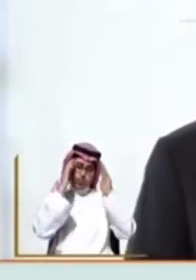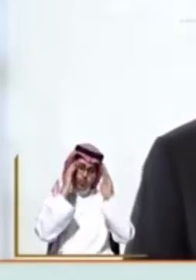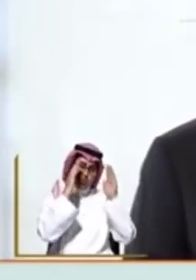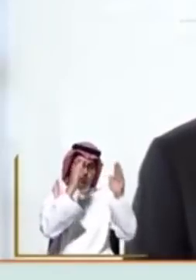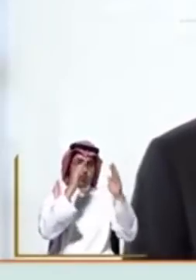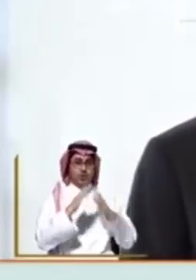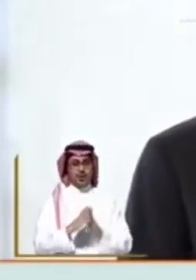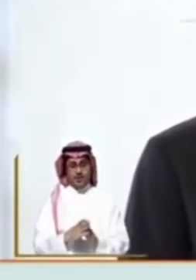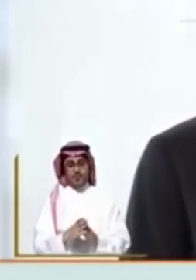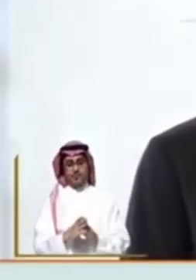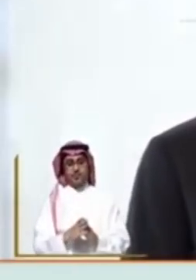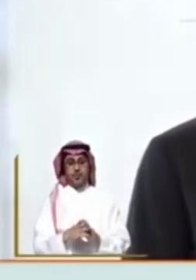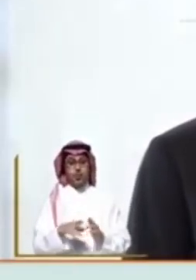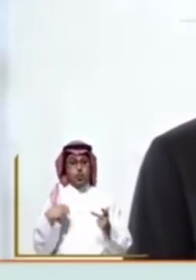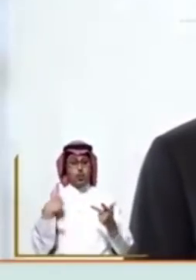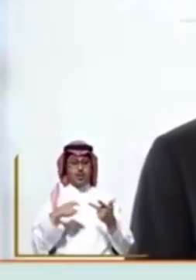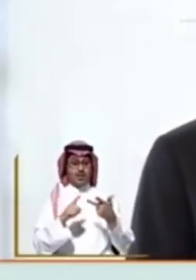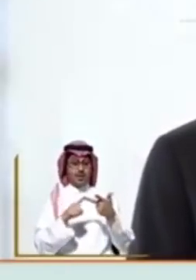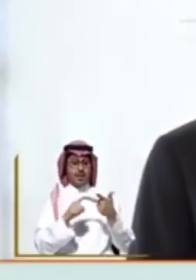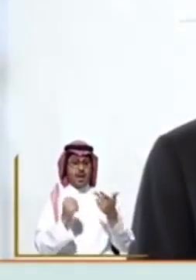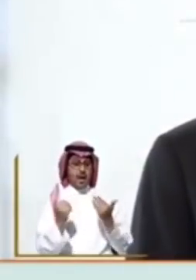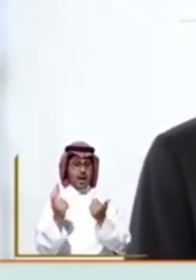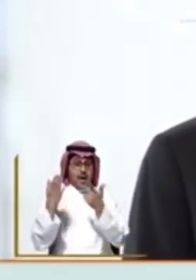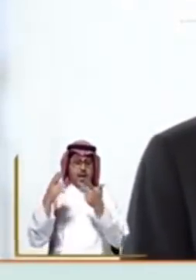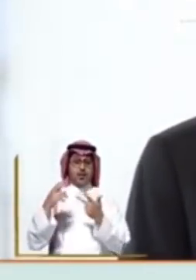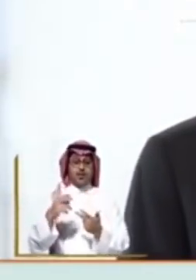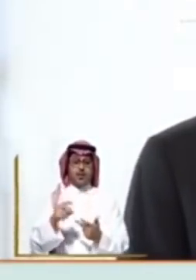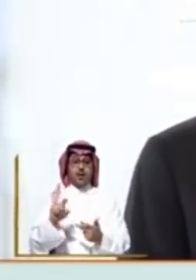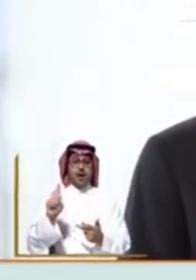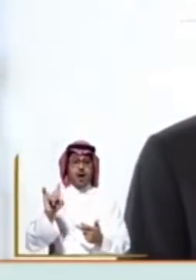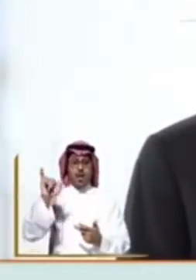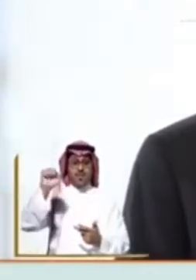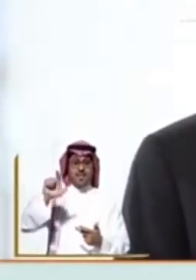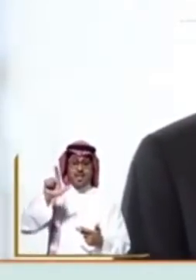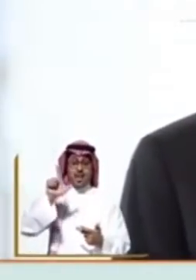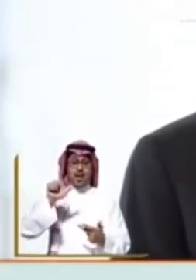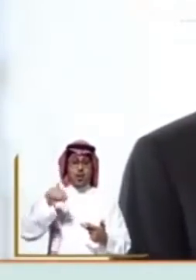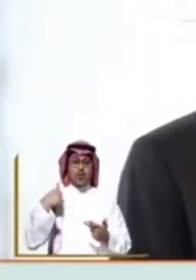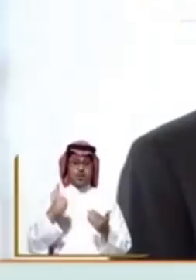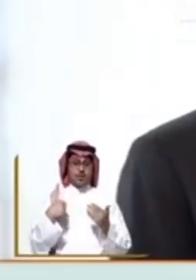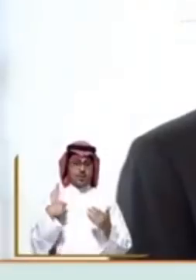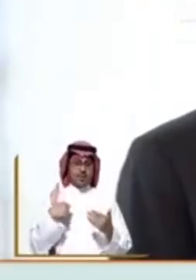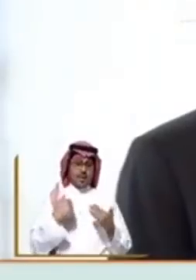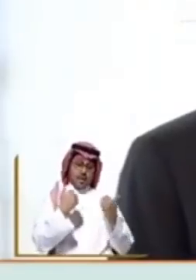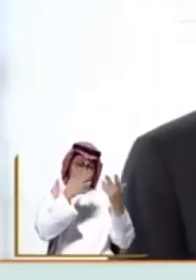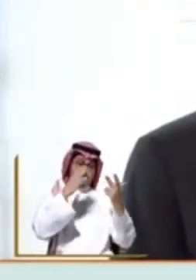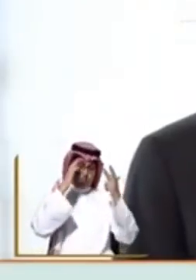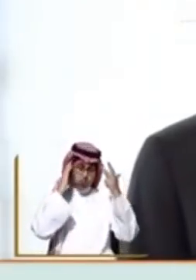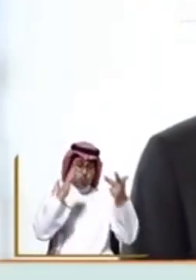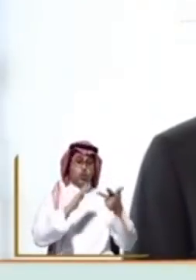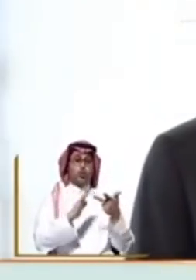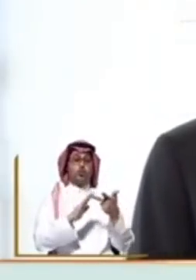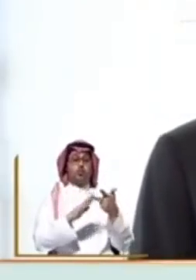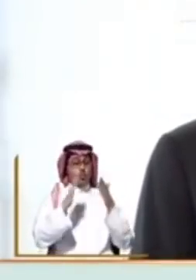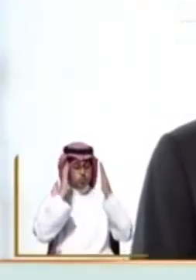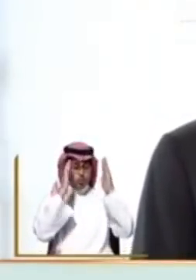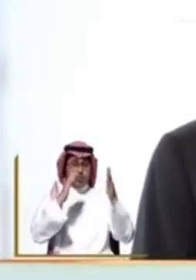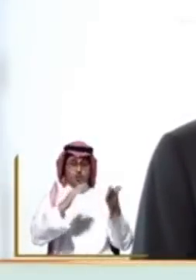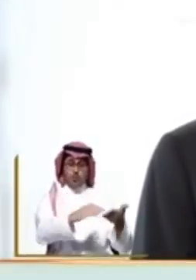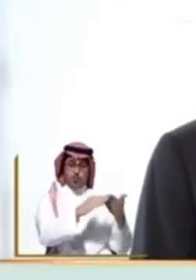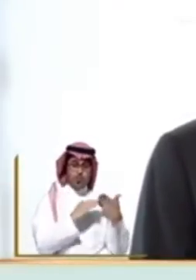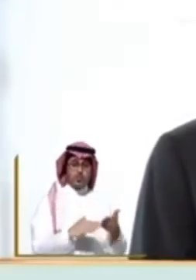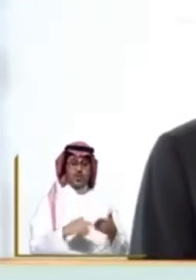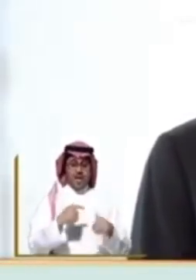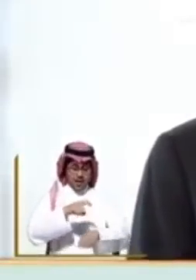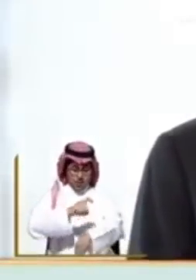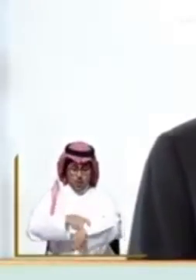بن سلمان وأيضا الوزير الخارجية السعودي الأمير فيصل بن فرحان على هذه المساهمة والمساعدة. وقد